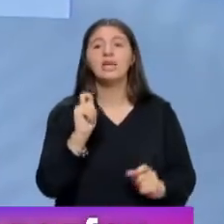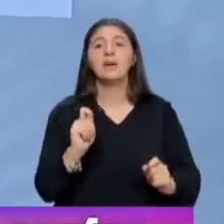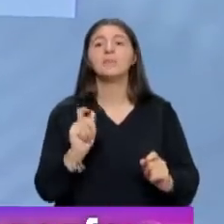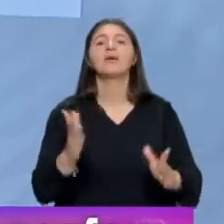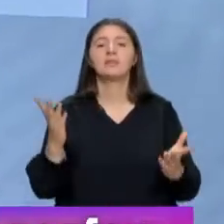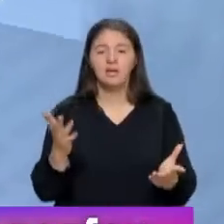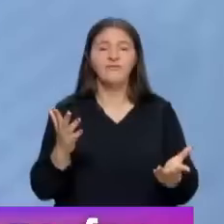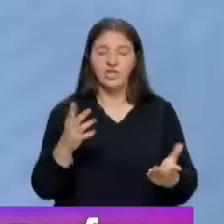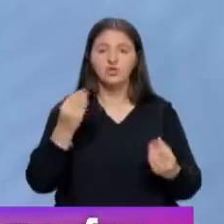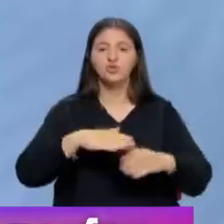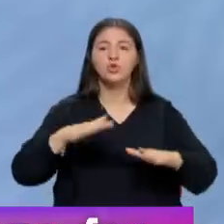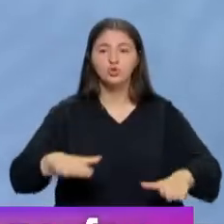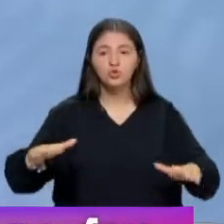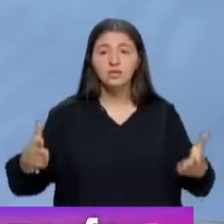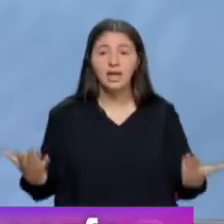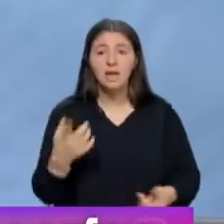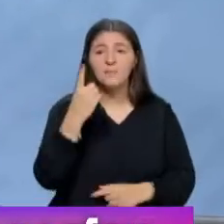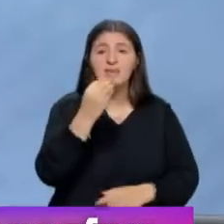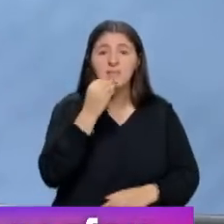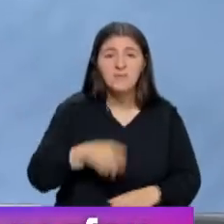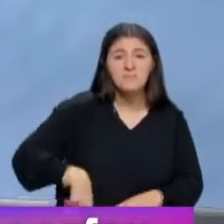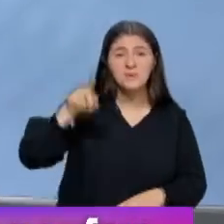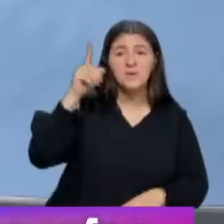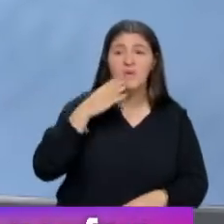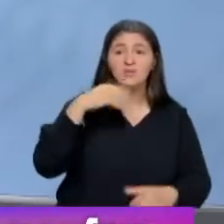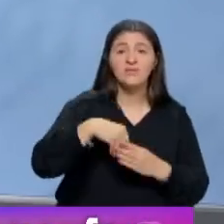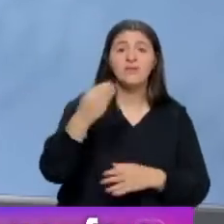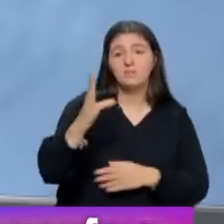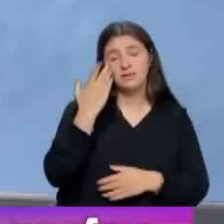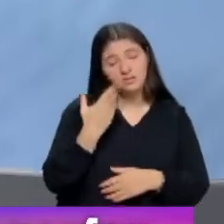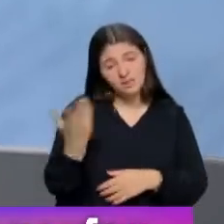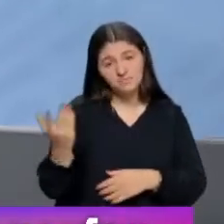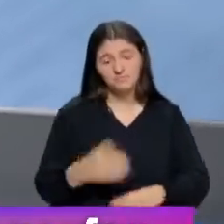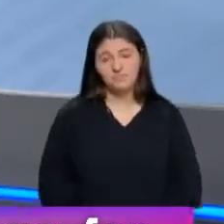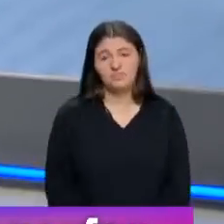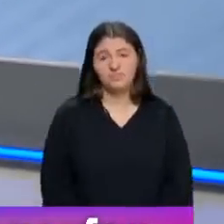yerine getirilmedi ve çocuklarımıza bir öğün beslenme verilmedi izleyelim